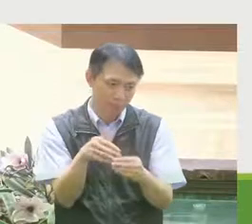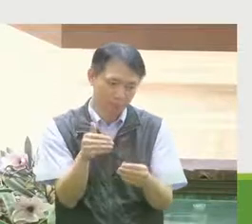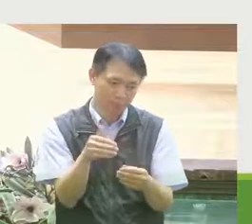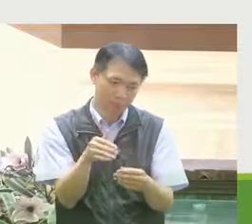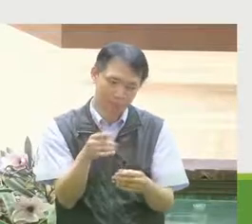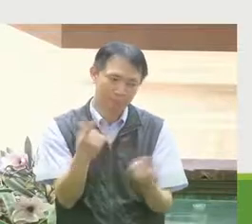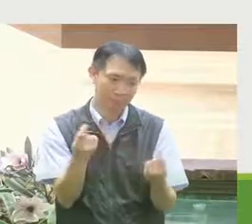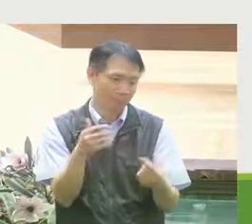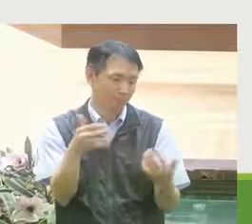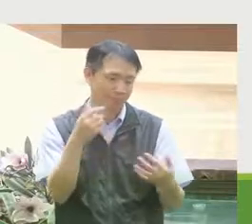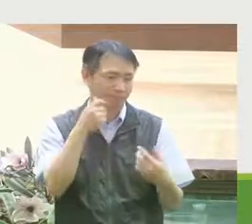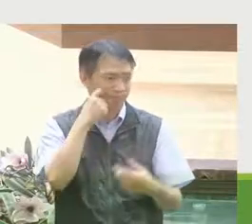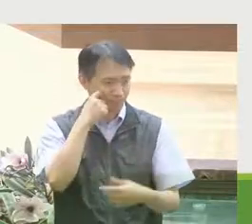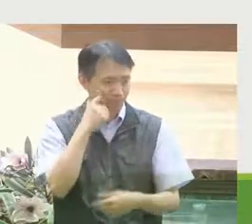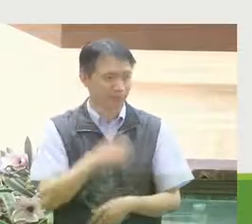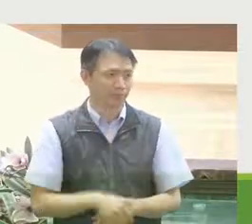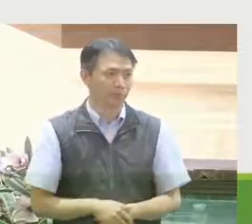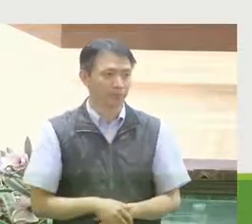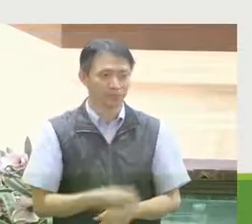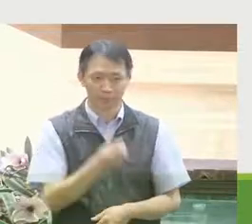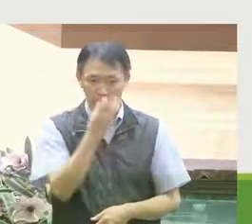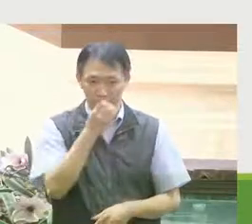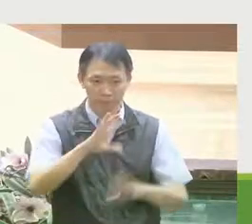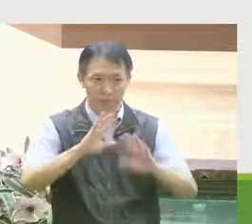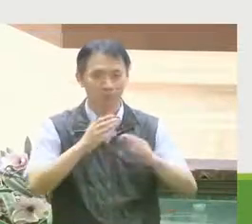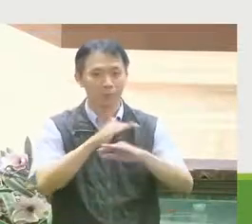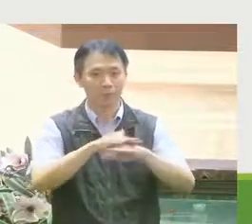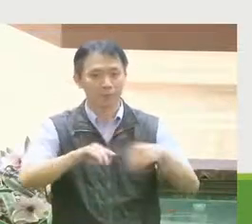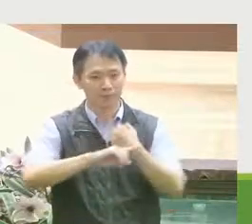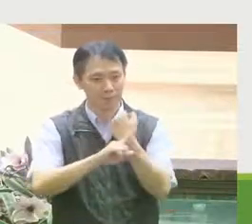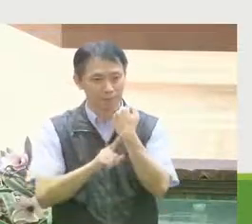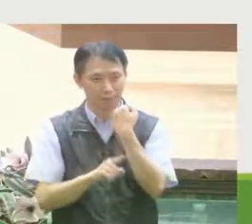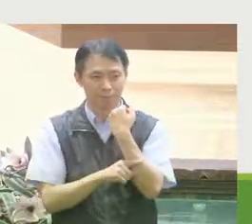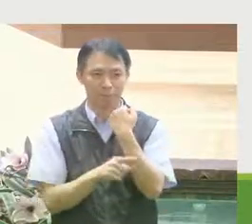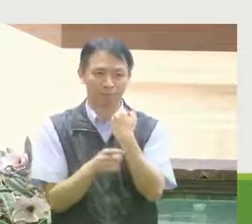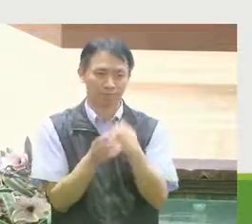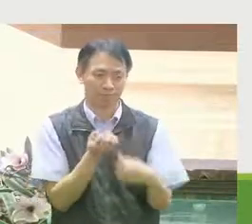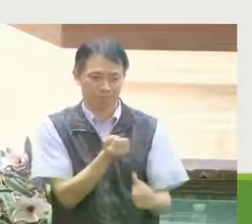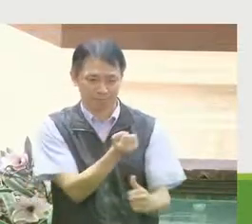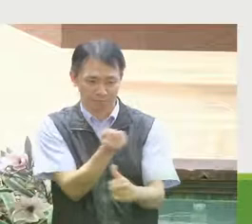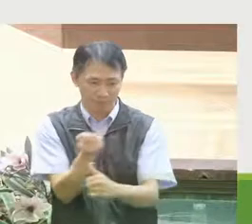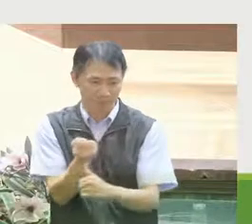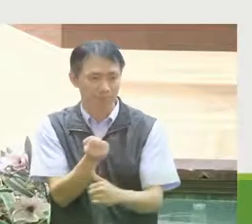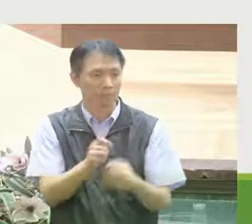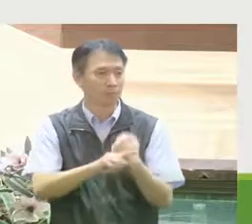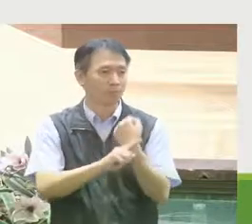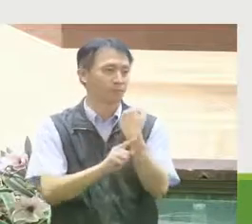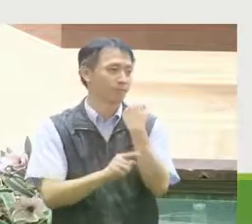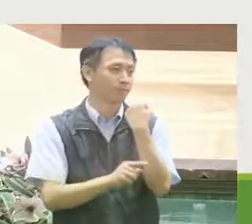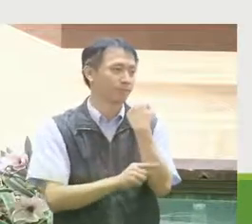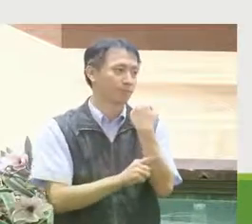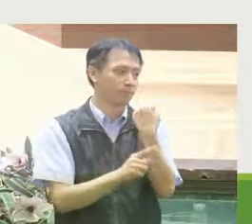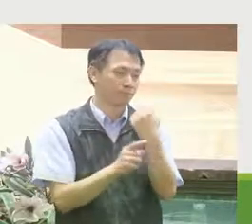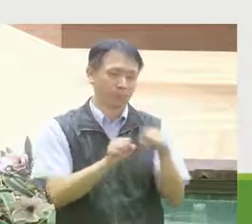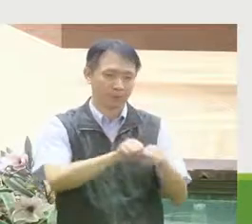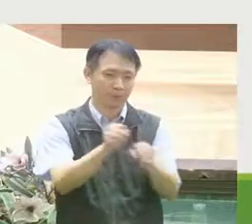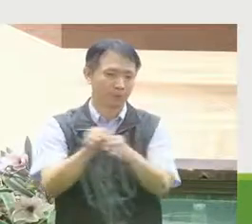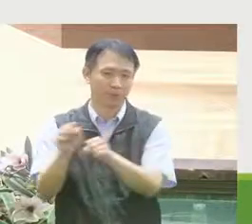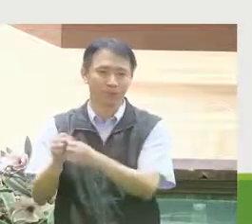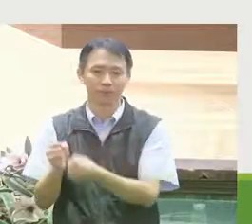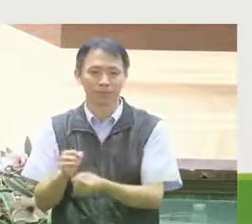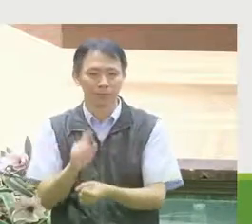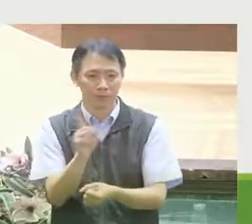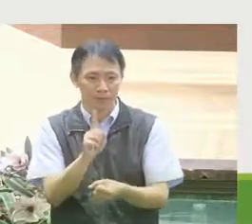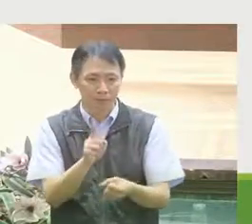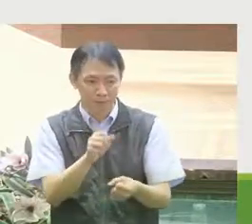题了。香港在国安法的实战之中，法律的可预知性已经被严重破坏，什么